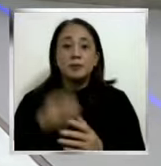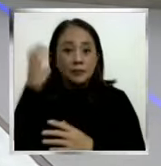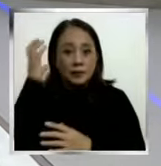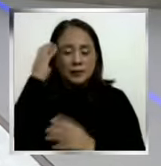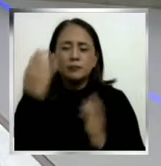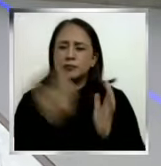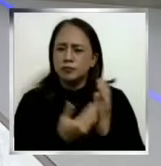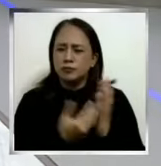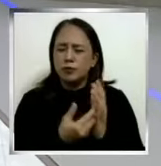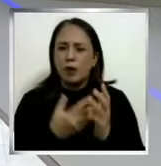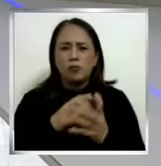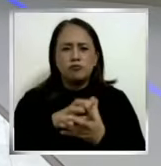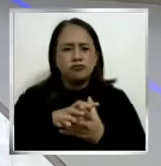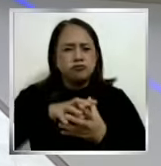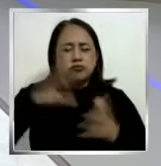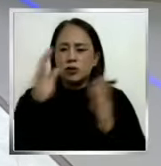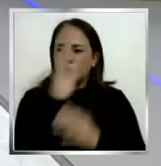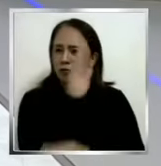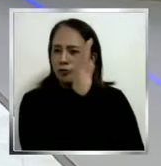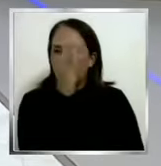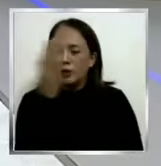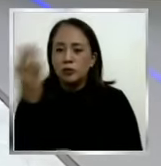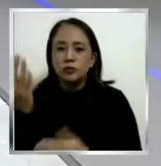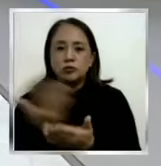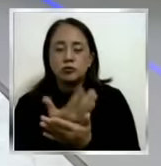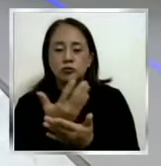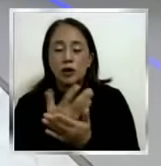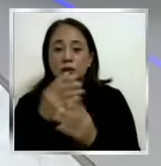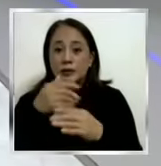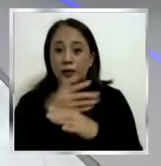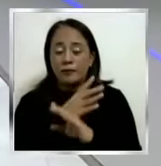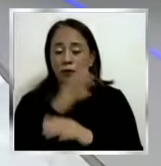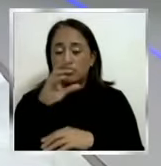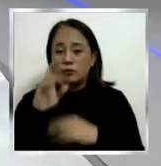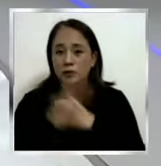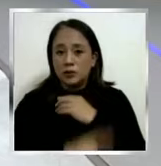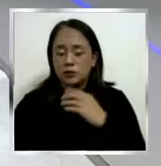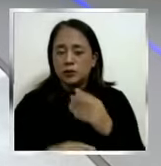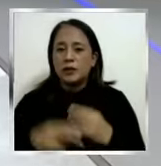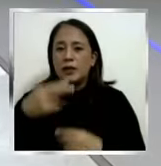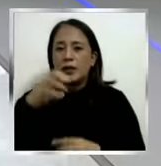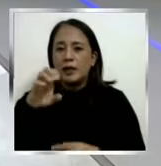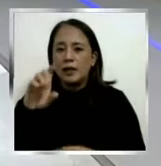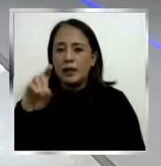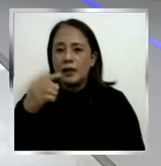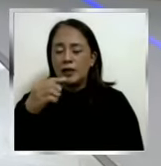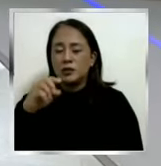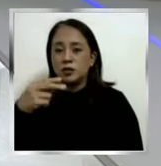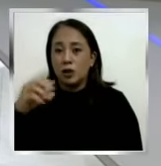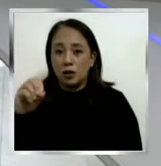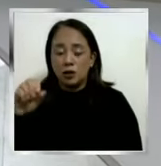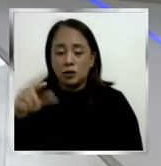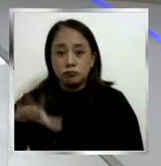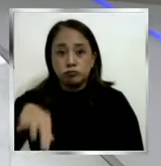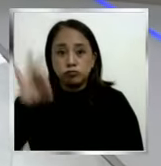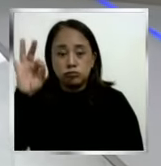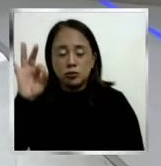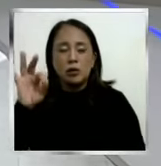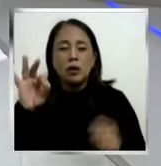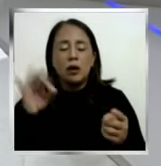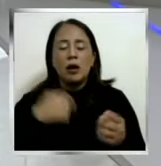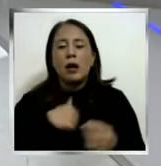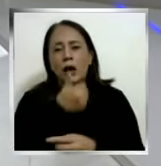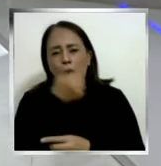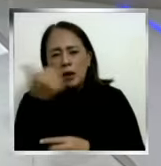kanilang mga kagubatan. Sa Davao Region kasi, dalawang bagong species ng hedgehog ang nadiskubre. Habang sa Dinagat Islands naman, isang